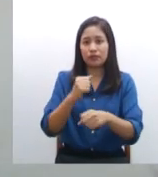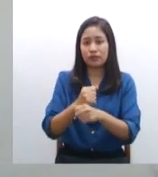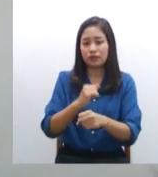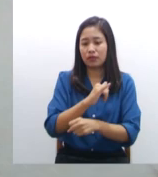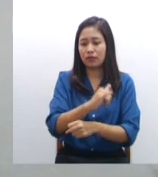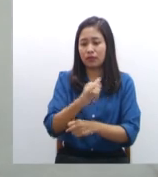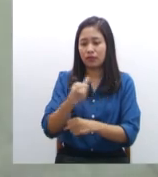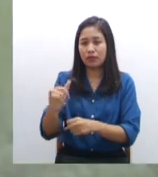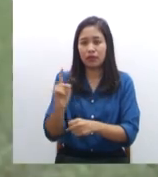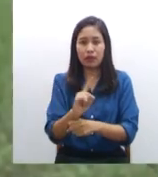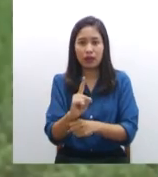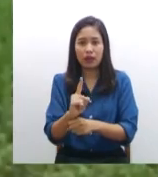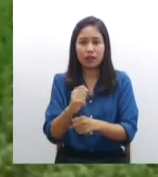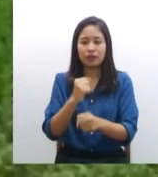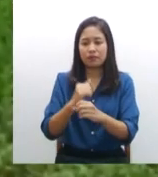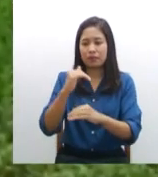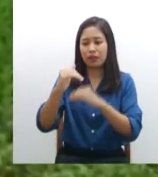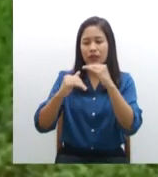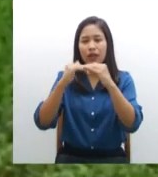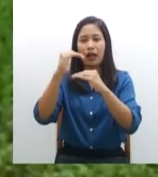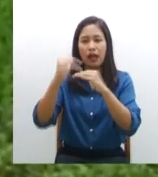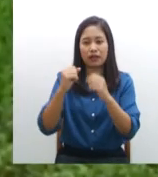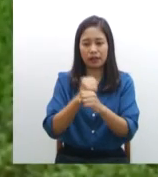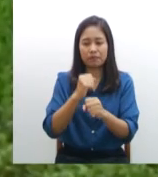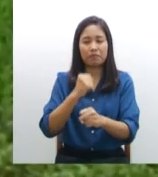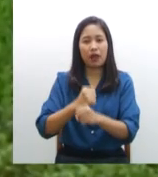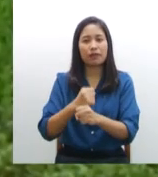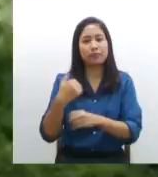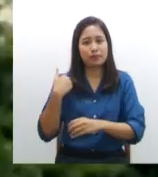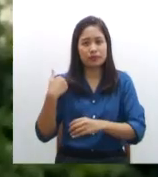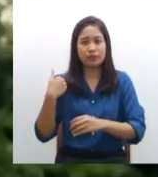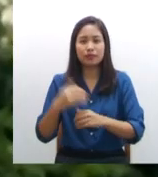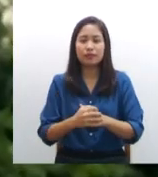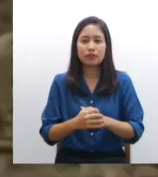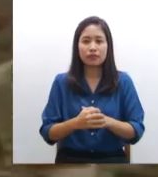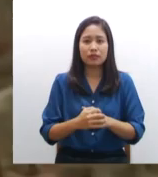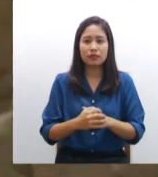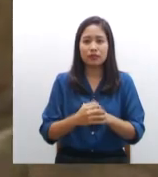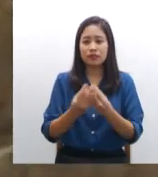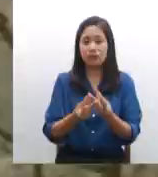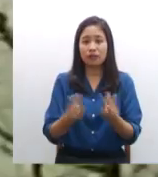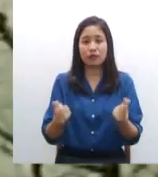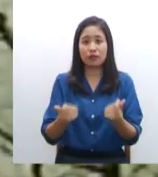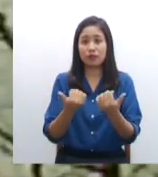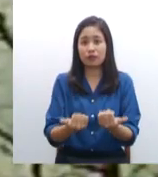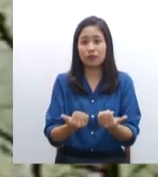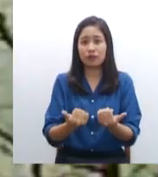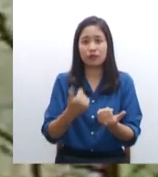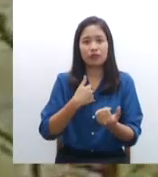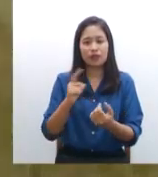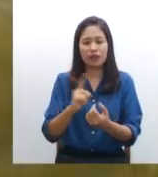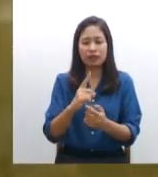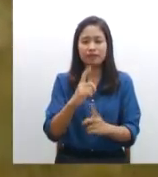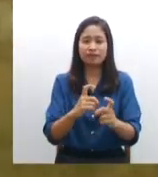ใดก็จะพัฒนาความเจริญให้ที่แห่งนั้นซึ่งพื้นที่บริเวณดังกล่าวมีสภาพเสื่อมโทร